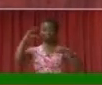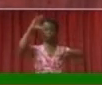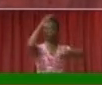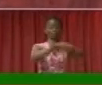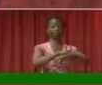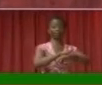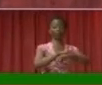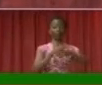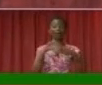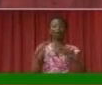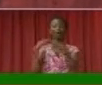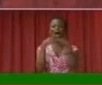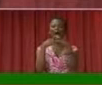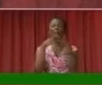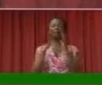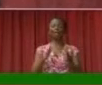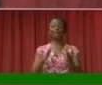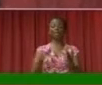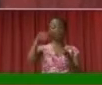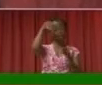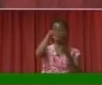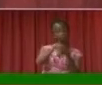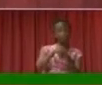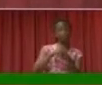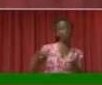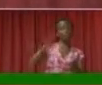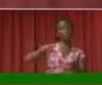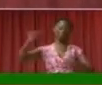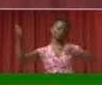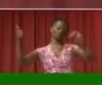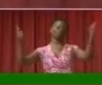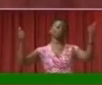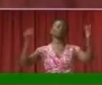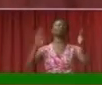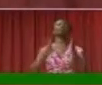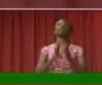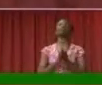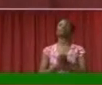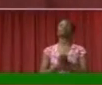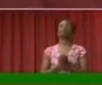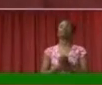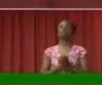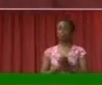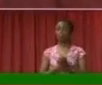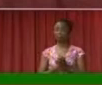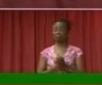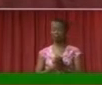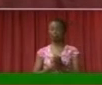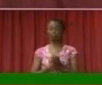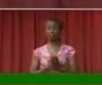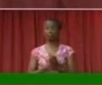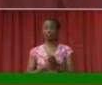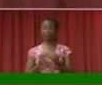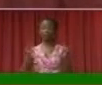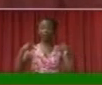Américain dans un pays, Et dès que